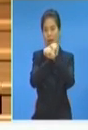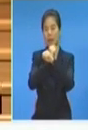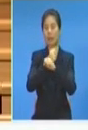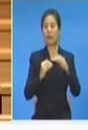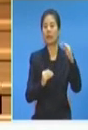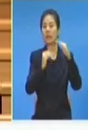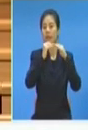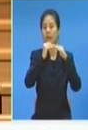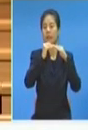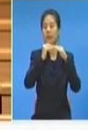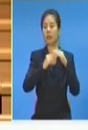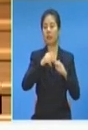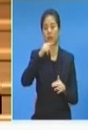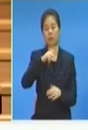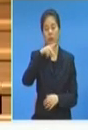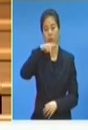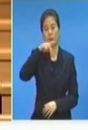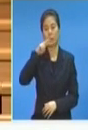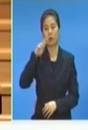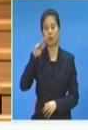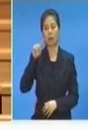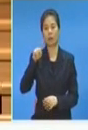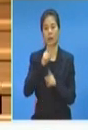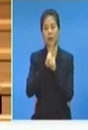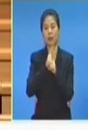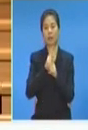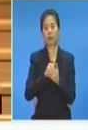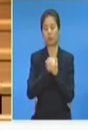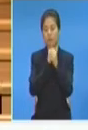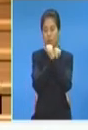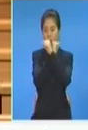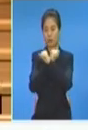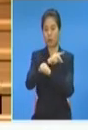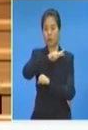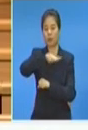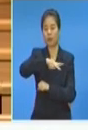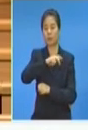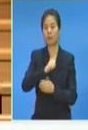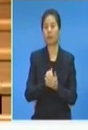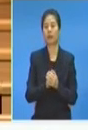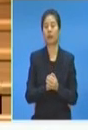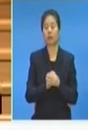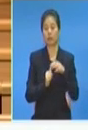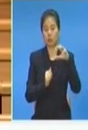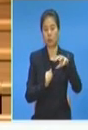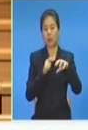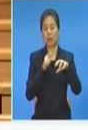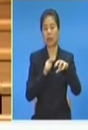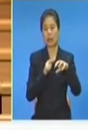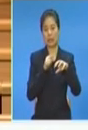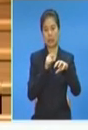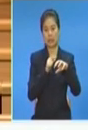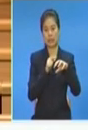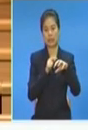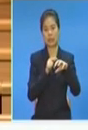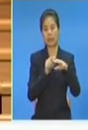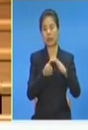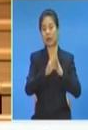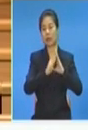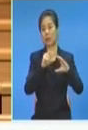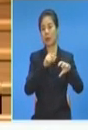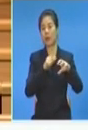ความคุ้มครองตามพรบ.คุ้มครองพยานด้วยแล้วต้องมีหน่วยงานขับเคลื่อนเรื่องนี้เพื่อให้ความคุ้มครองกับพยานเหล่านี้อย่างจริ